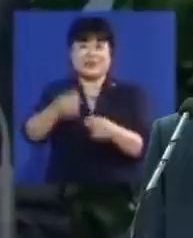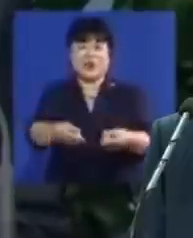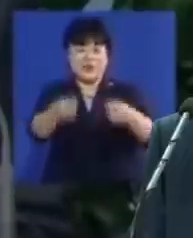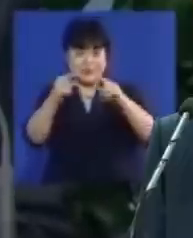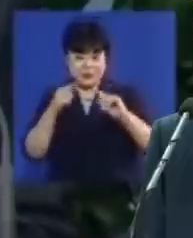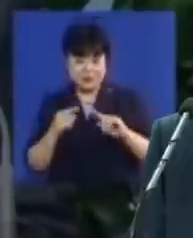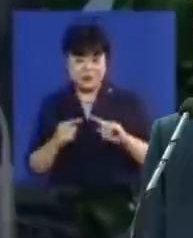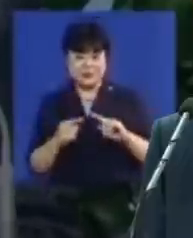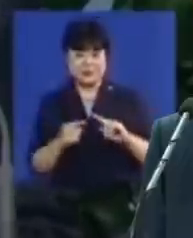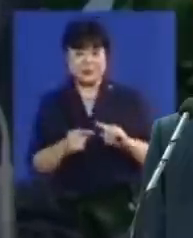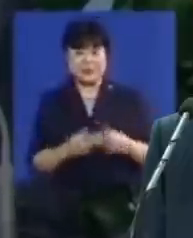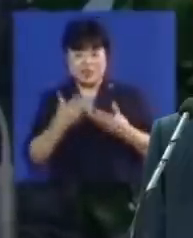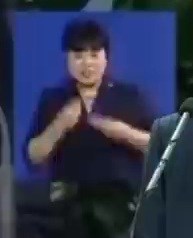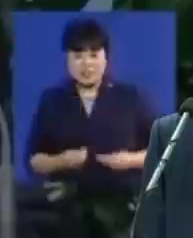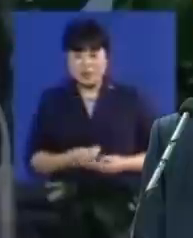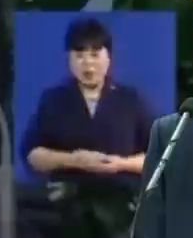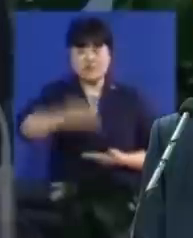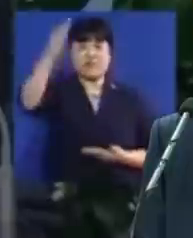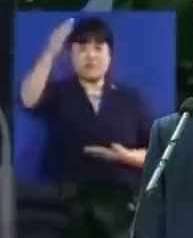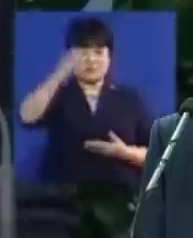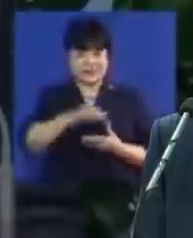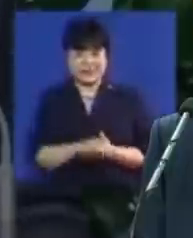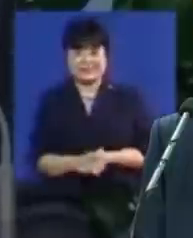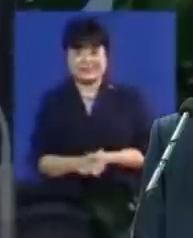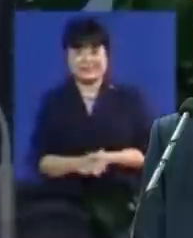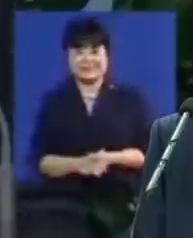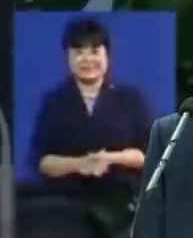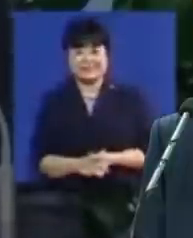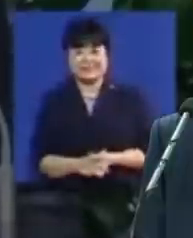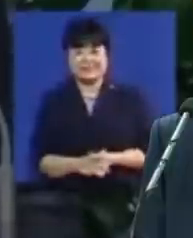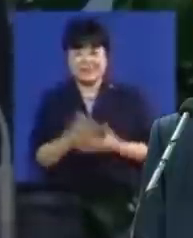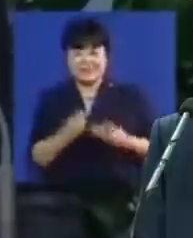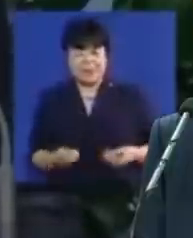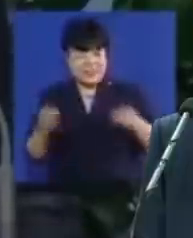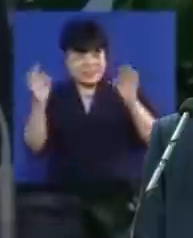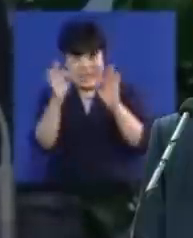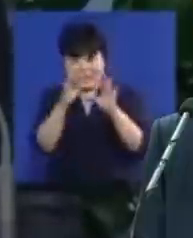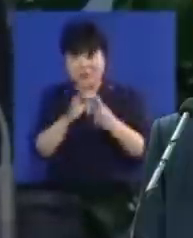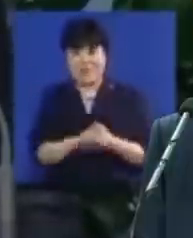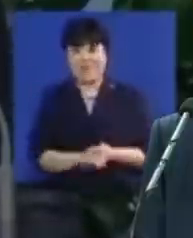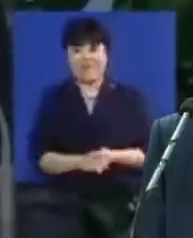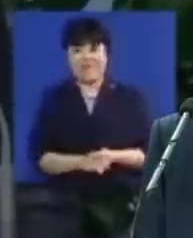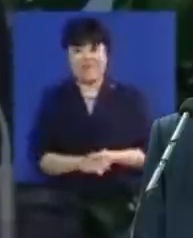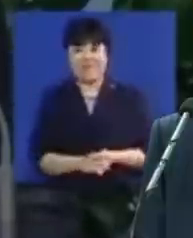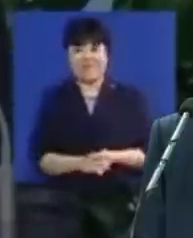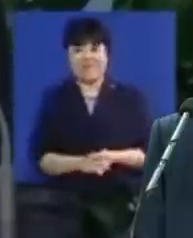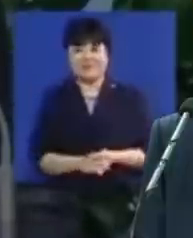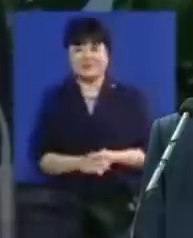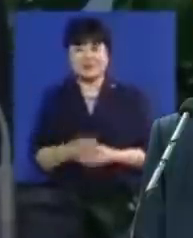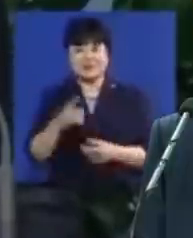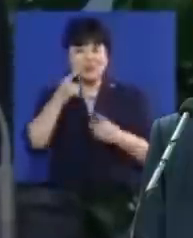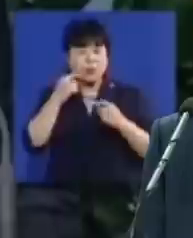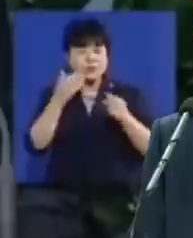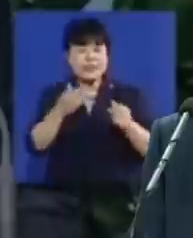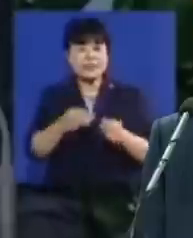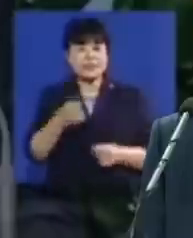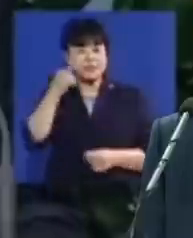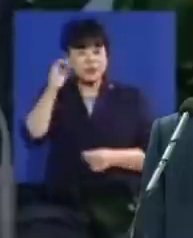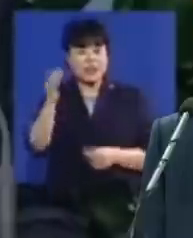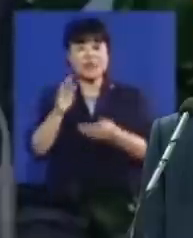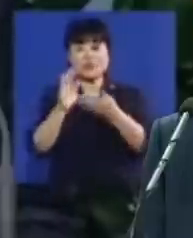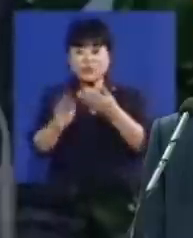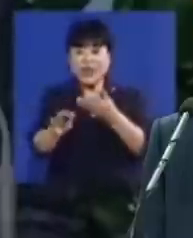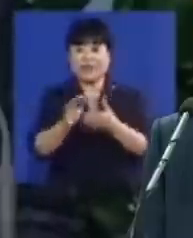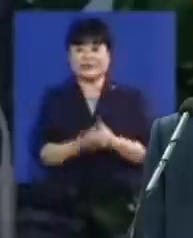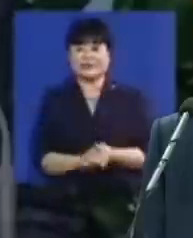들어오셔서 여러분의 절망을 다 불태워버린 것입니다. 절망이 사라지는 것입니다. 저는 제가 목사가 되고 난